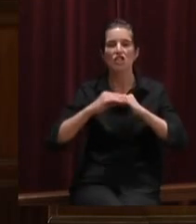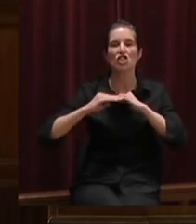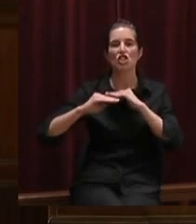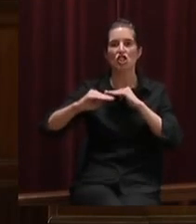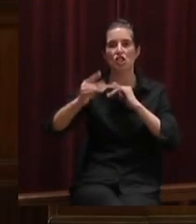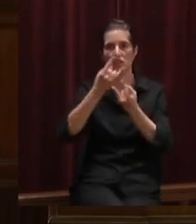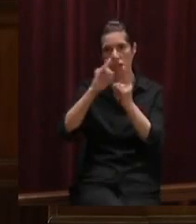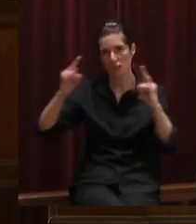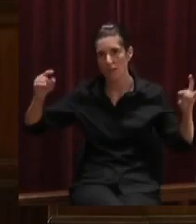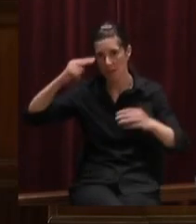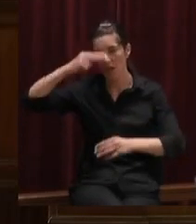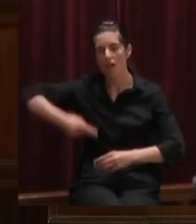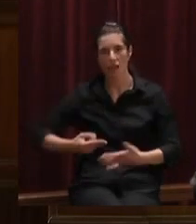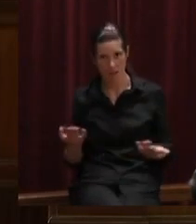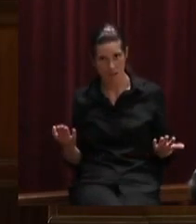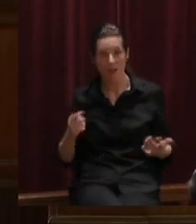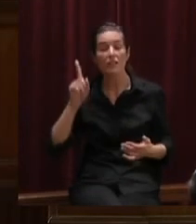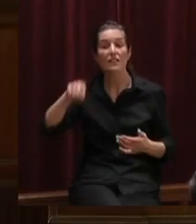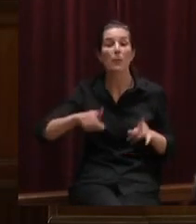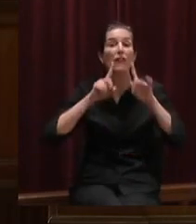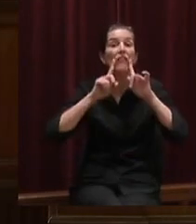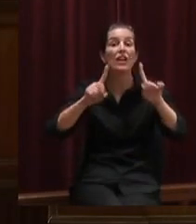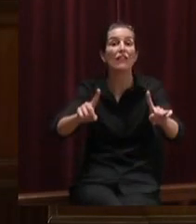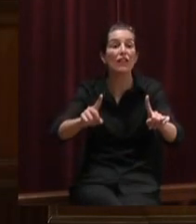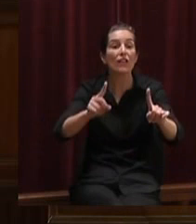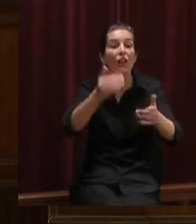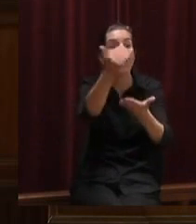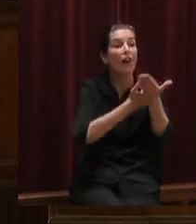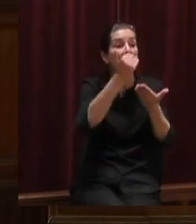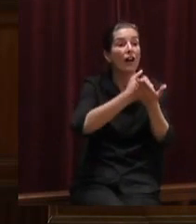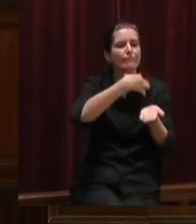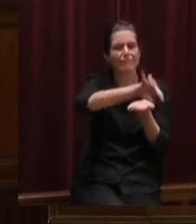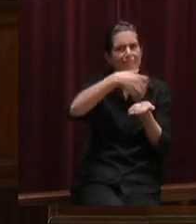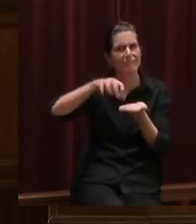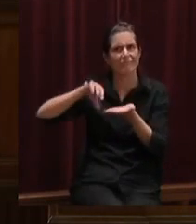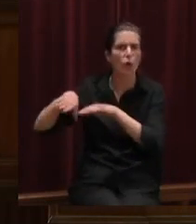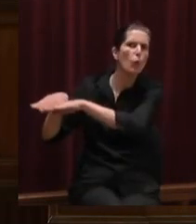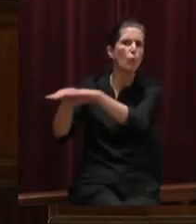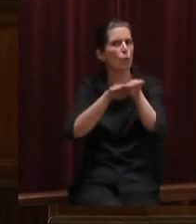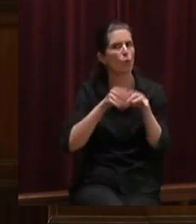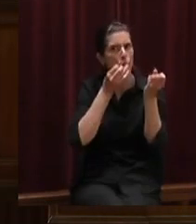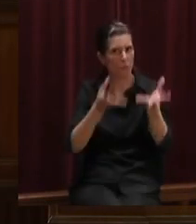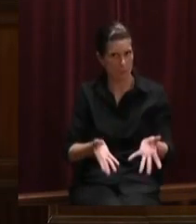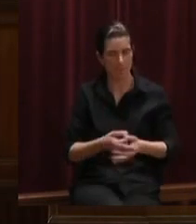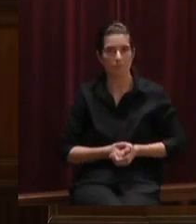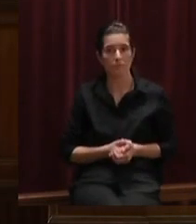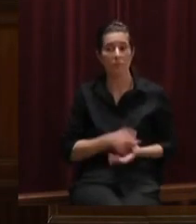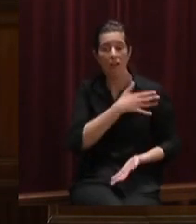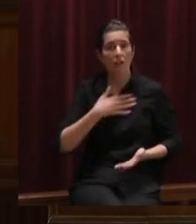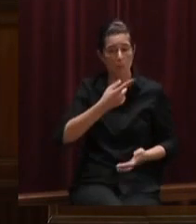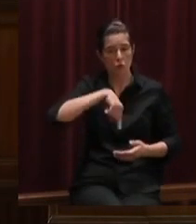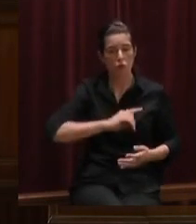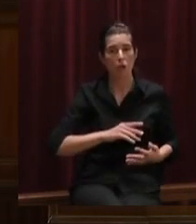i pel repartiment just dels beneficis que genera el negoci. Si volem preservar el nostre èxit i enfortir el